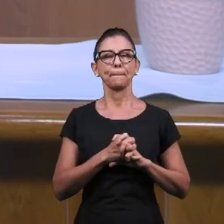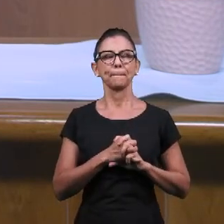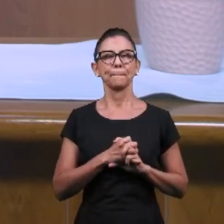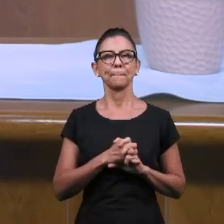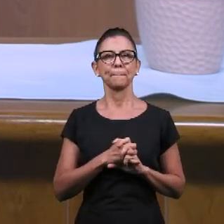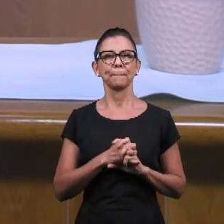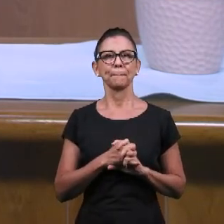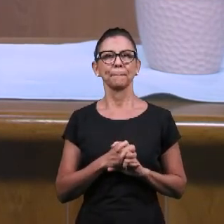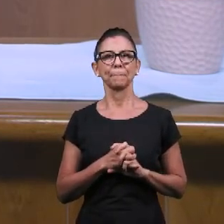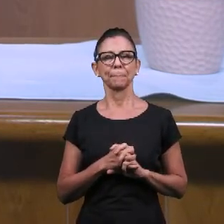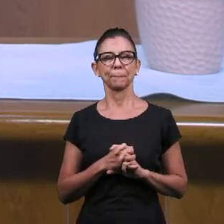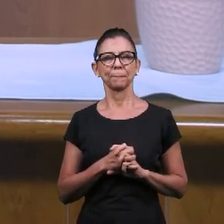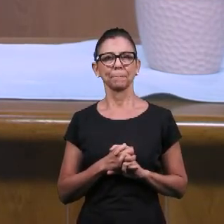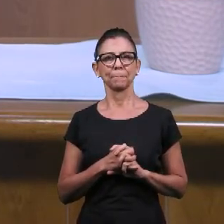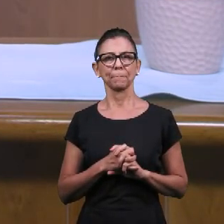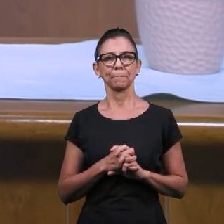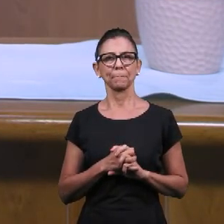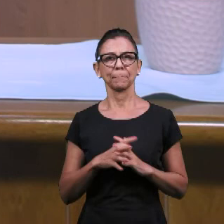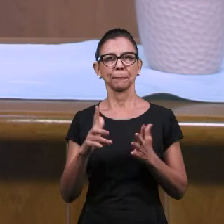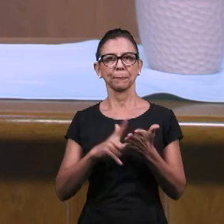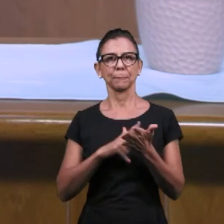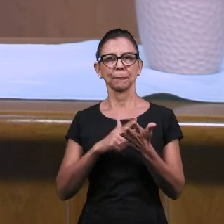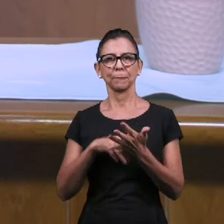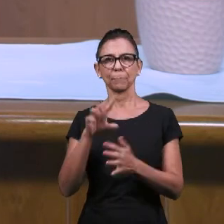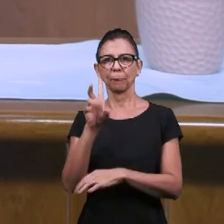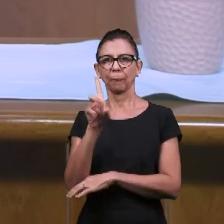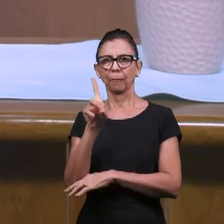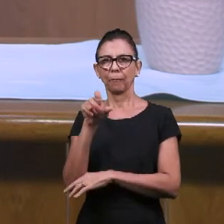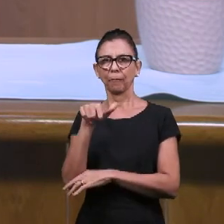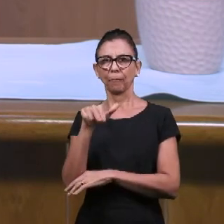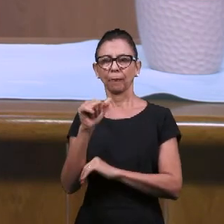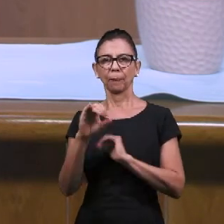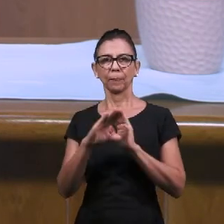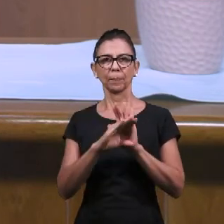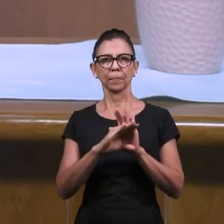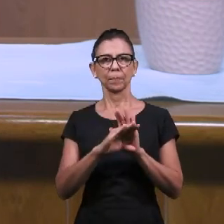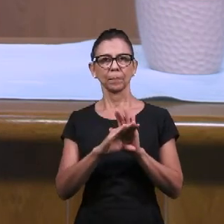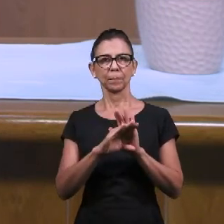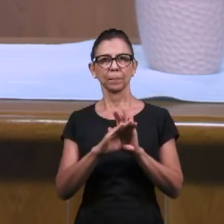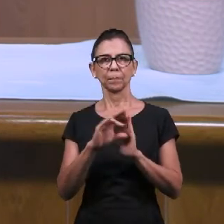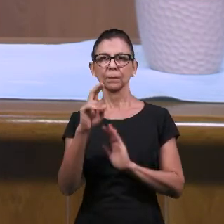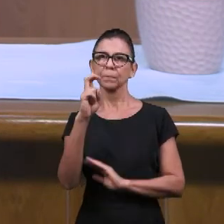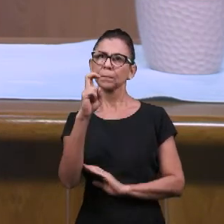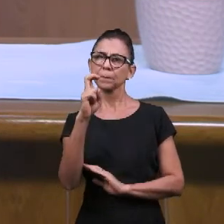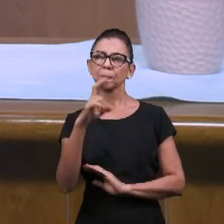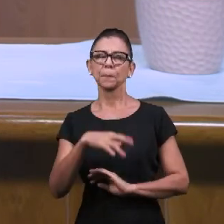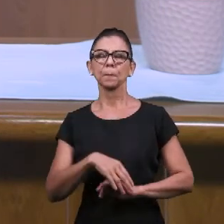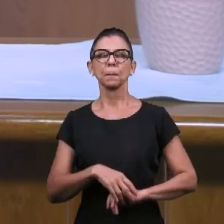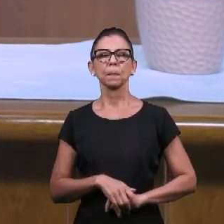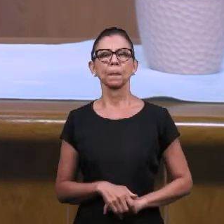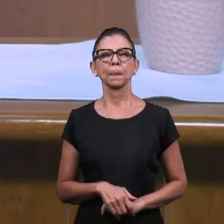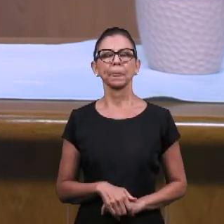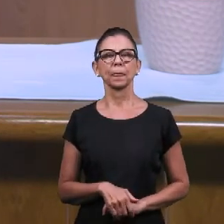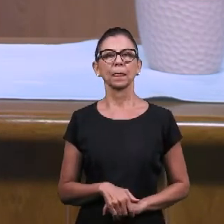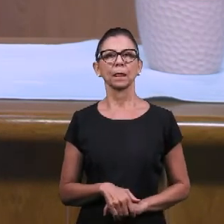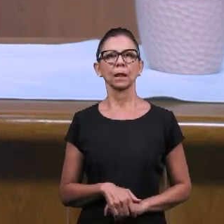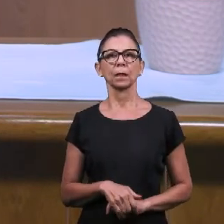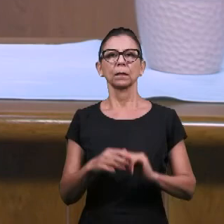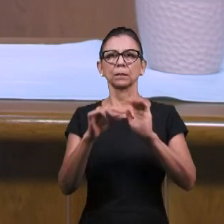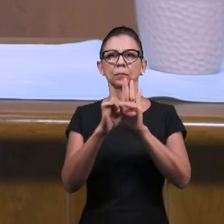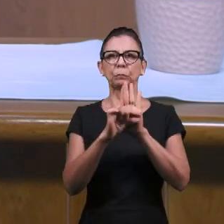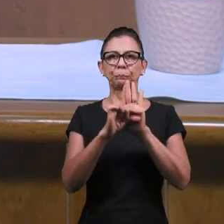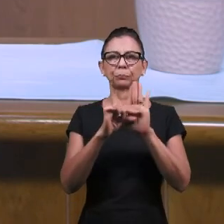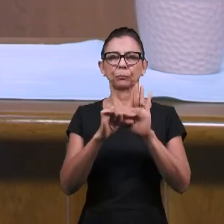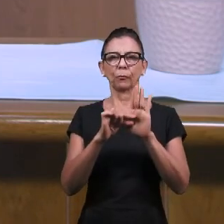вере. Текст, который мы приготовили для нашего размышления, находится в книге Даниила,